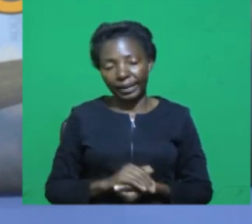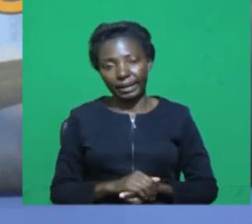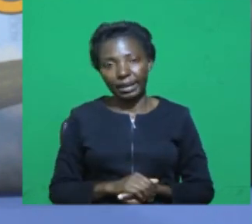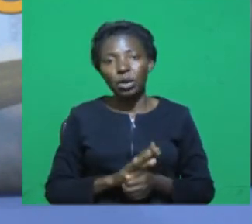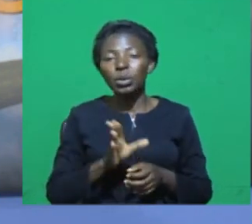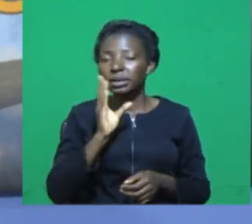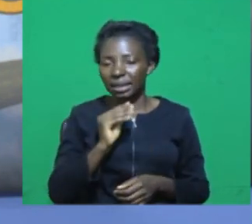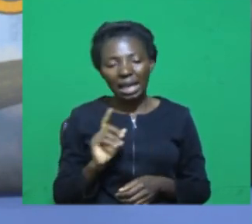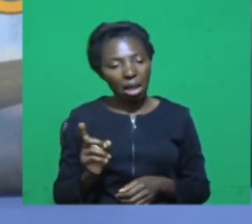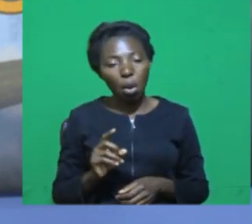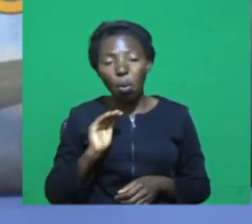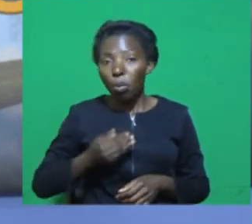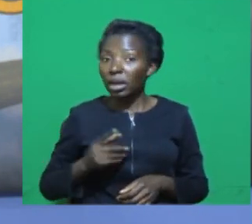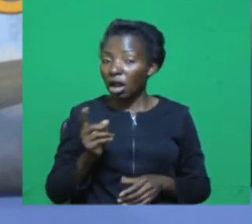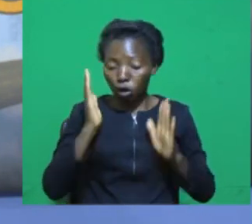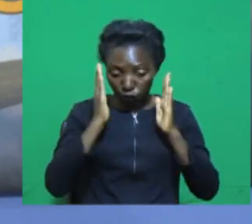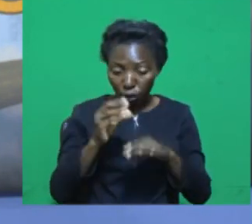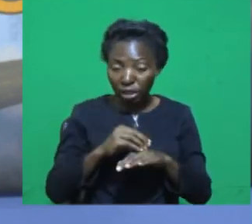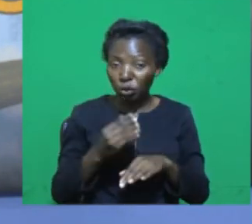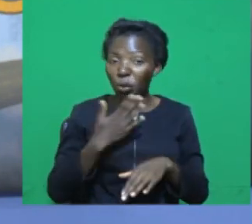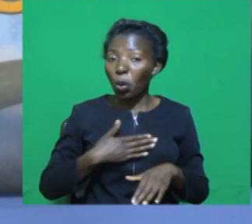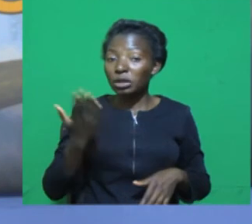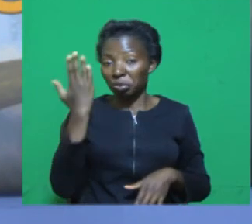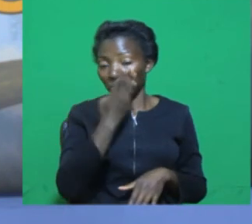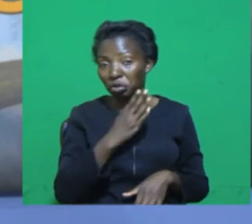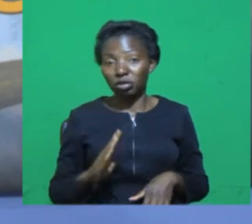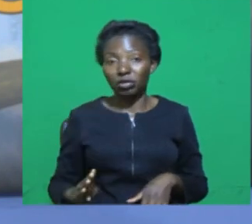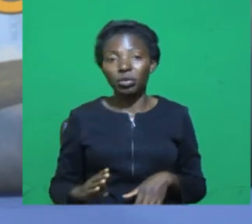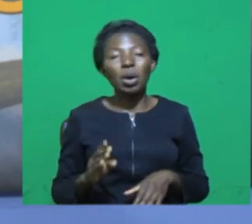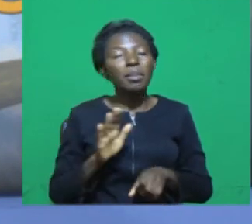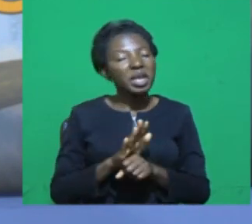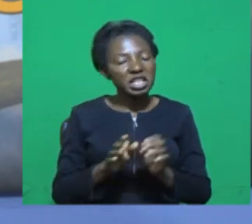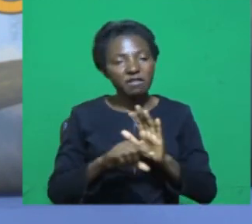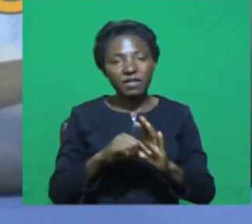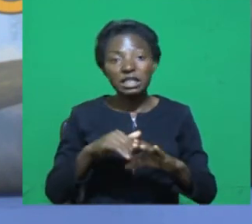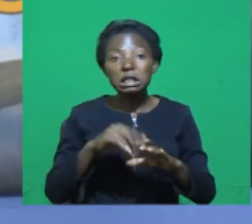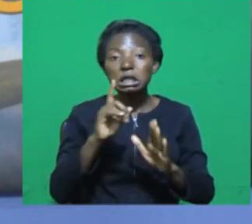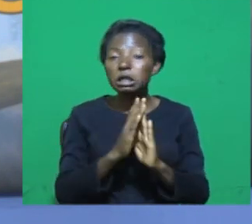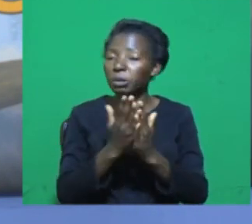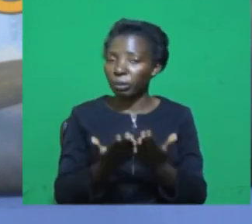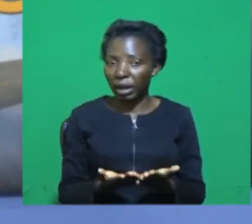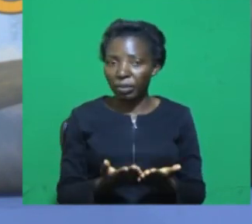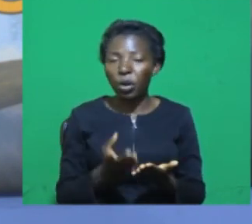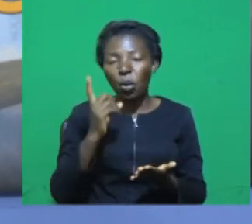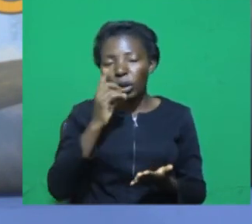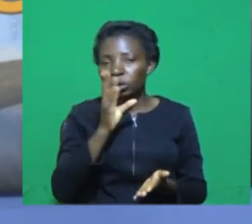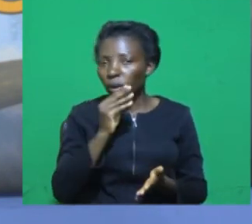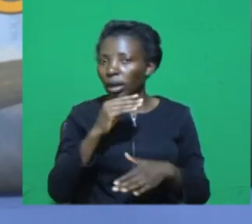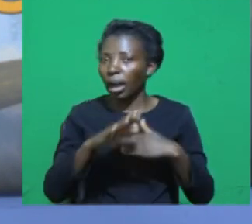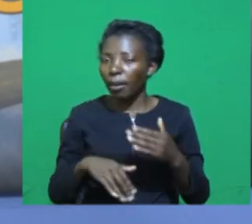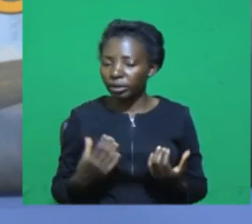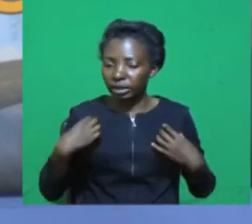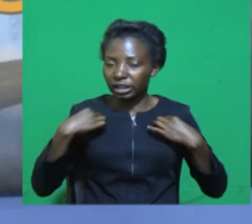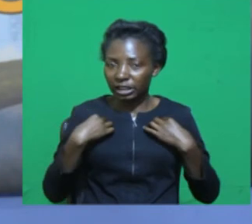Ndisiri kureva kuti ndovega. Saka muchionawo ndima dzakawanda mubhaibheri nemuateereri dzinoita kunge panotaurwa nyaya